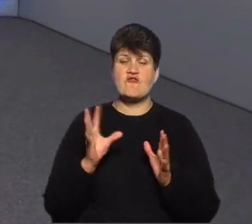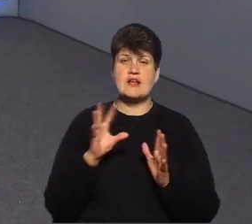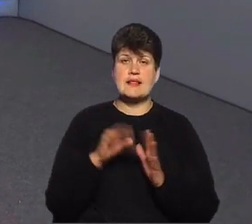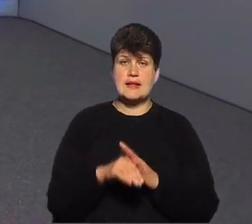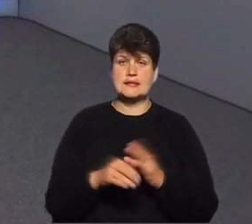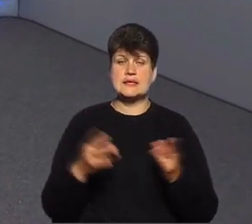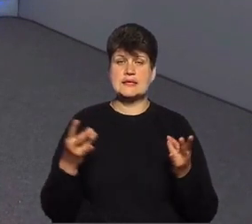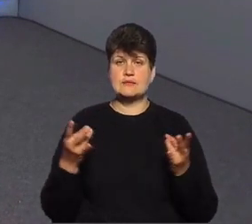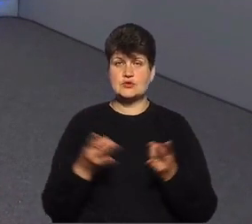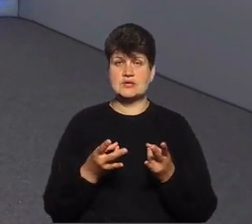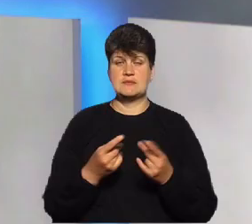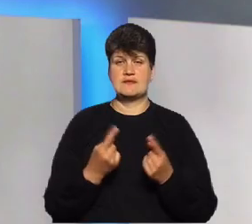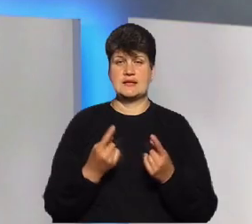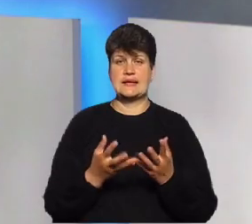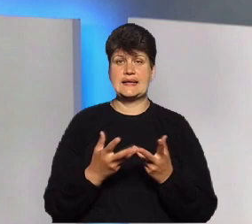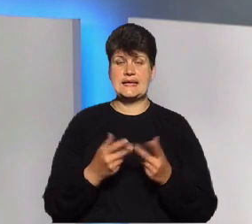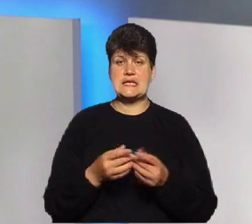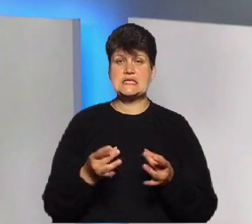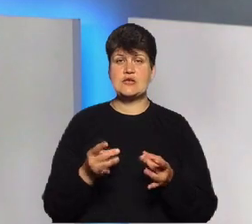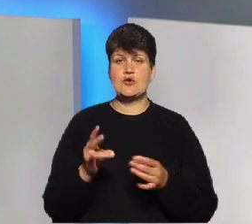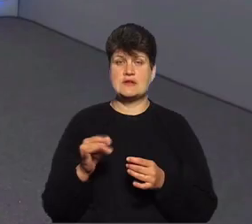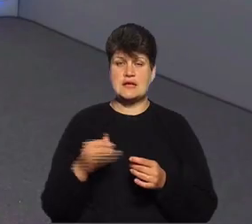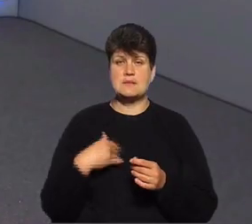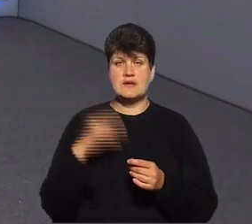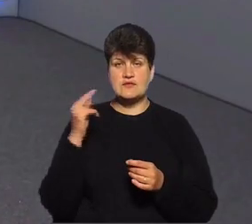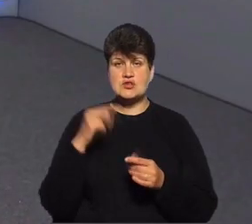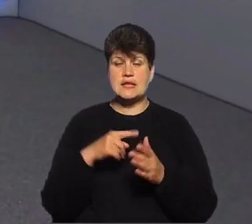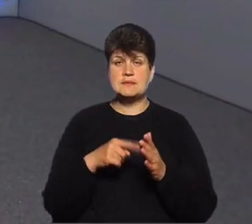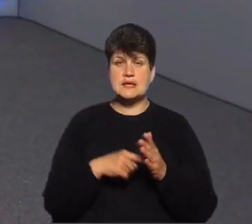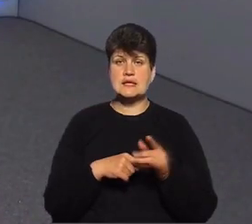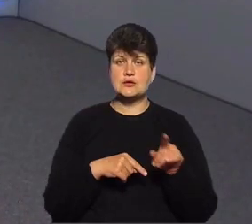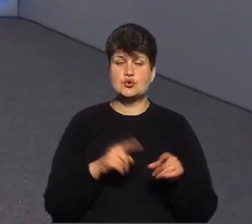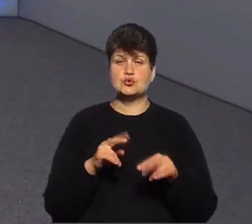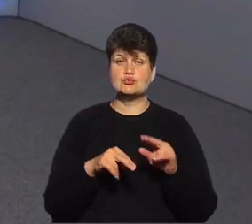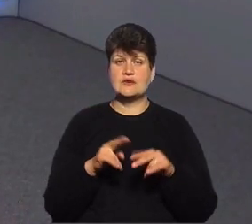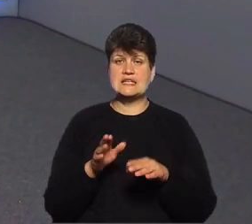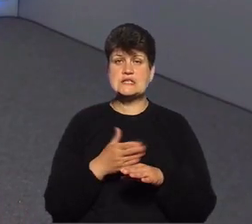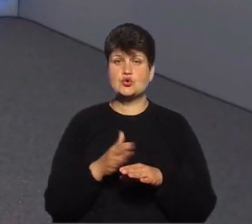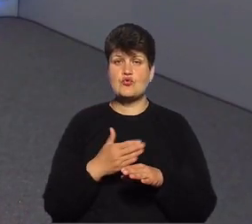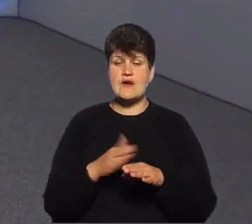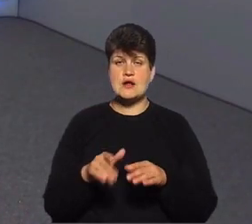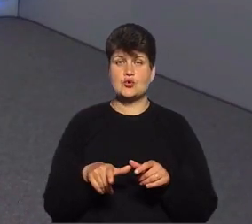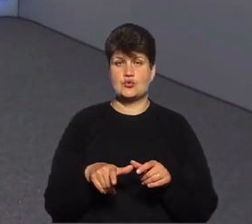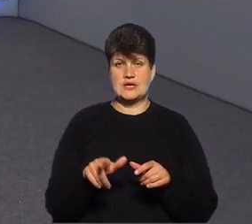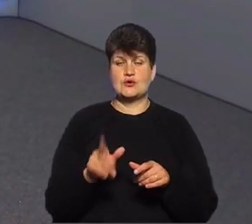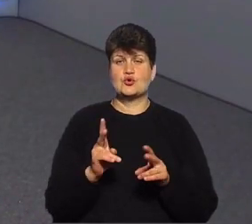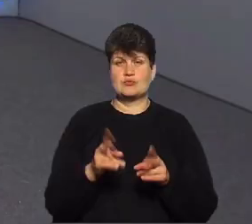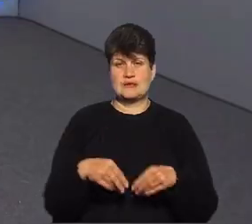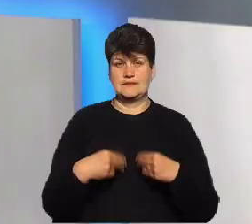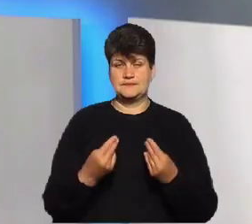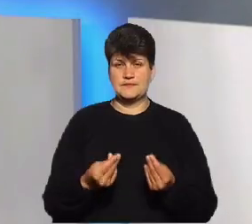кількість сировини. Тобто, ми вже вивчали питання, що для того, щоб, наприклад, будувати сортувальну лінію, навіть якщо хтось буде інвестувати, то нам